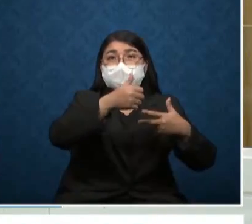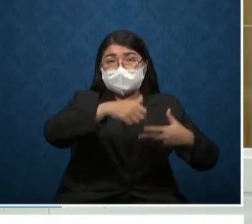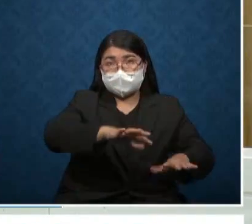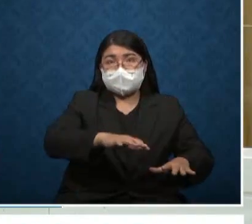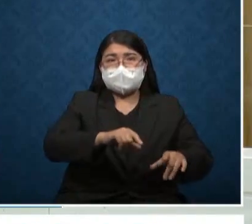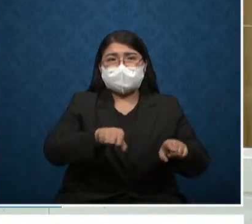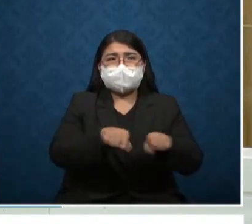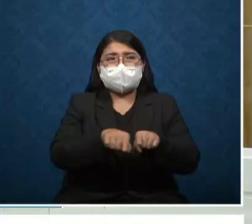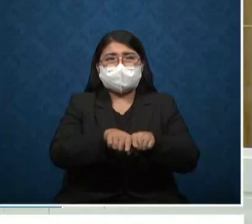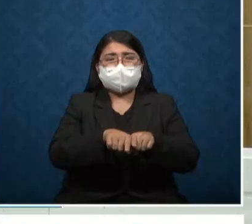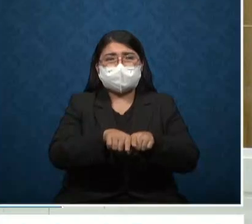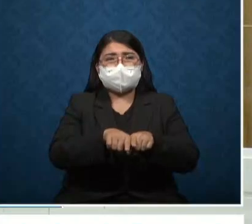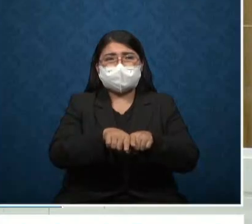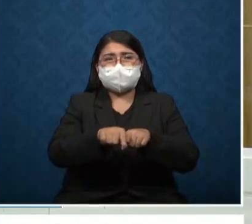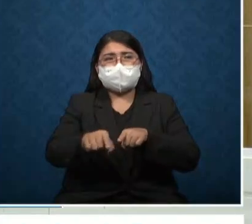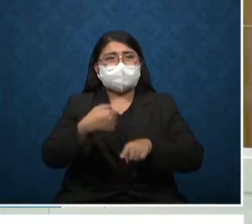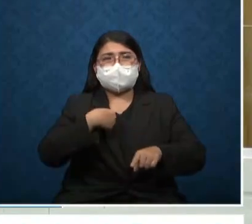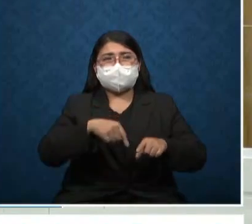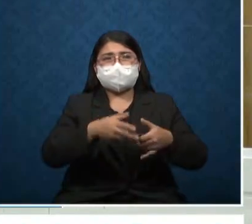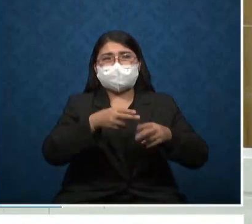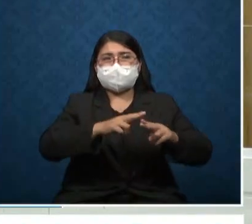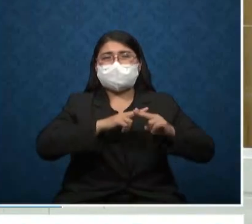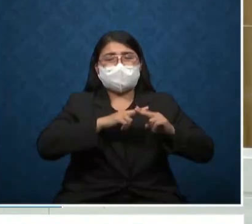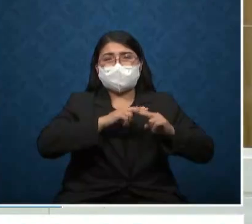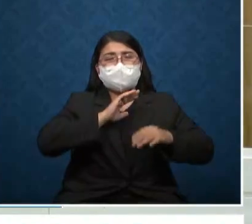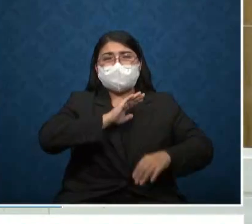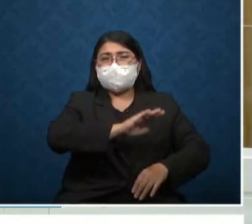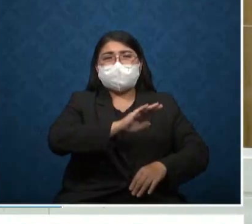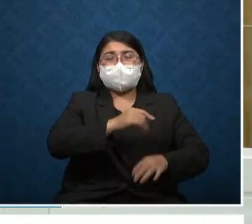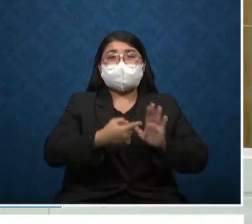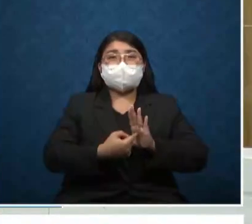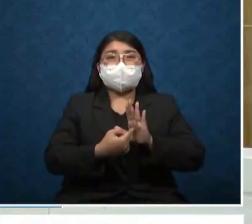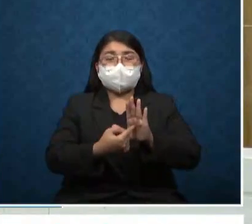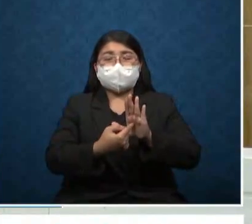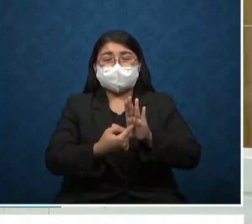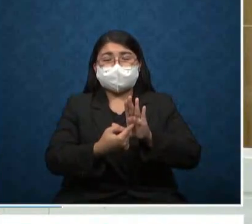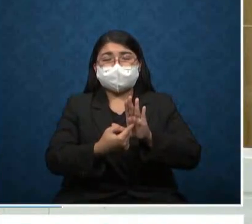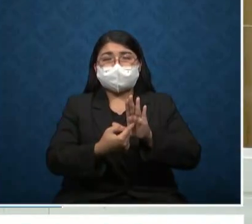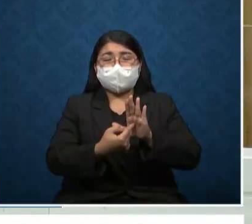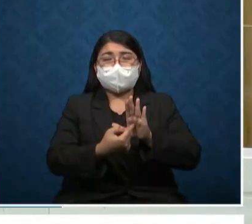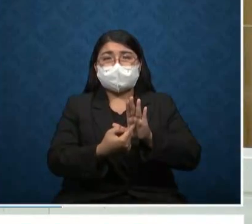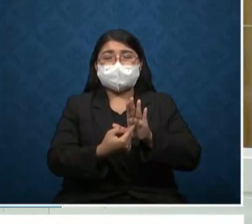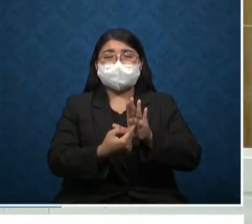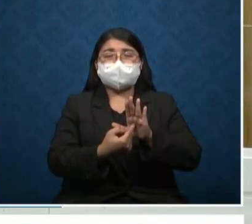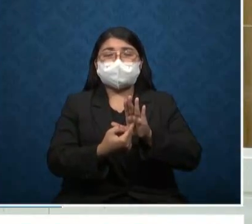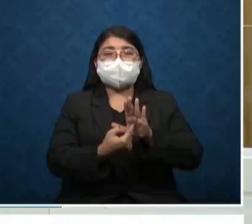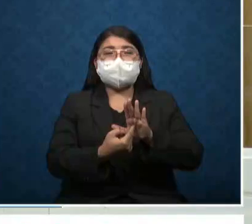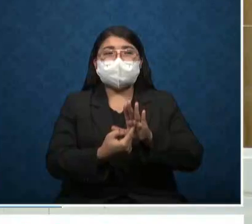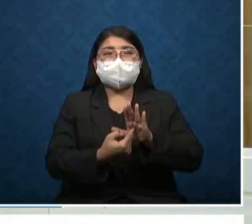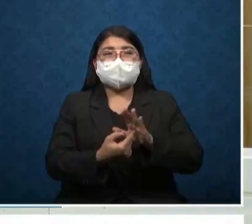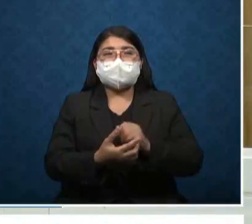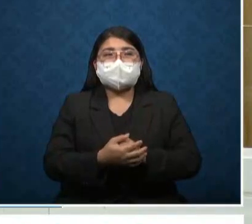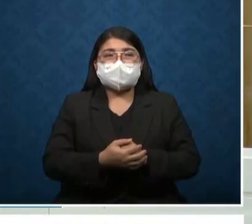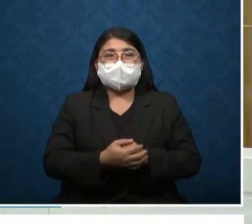ที่เป็ SoftHower ที่เป็ตัวตนของเขาแล้วเพรกลบขึนมา ผมยตัอย่างจะไดเหนภาพก็คอกรณีของ Larissa